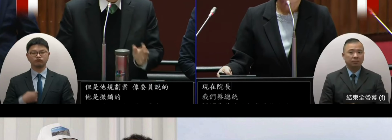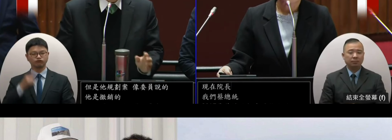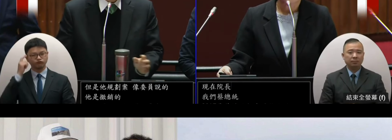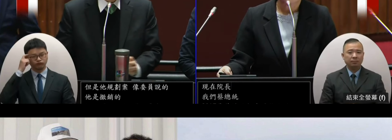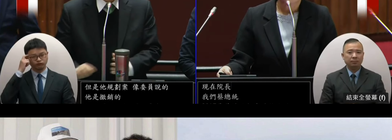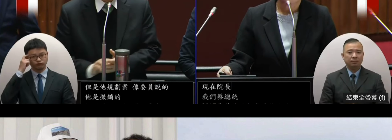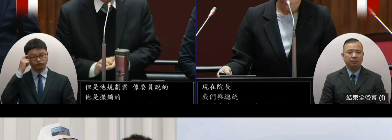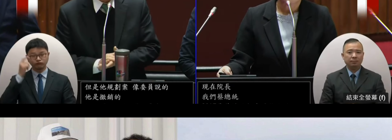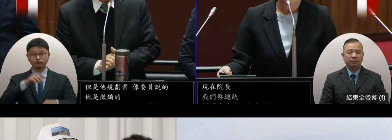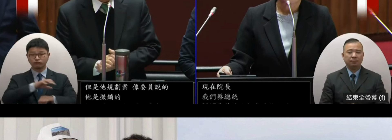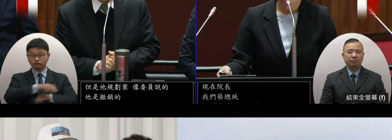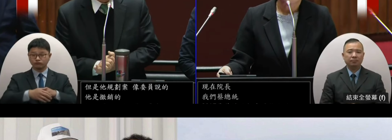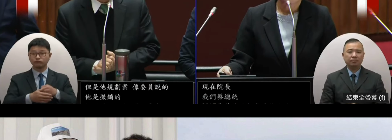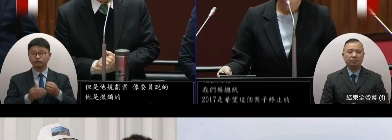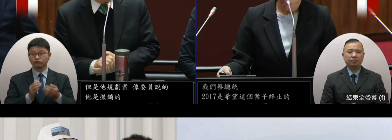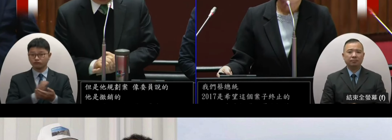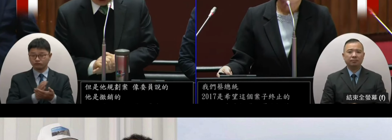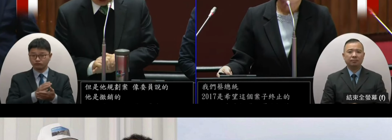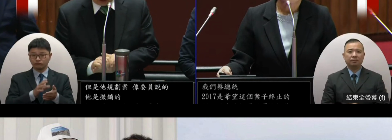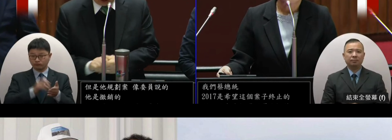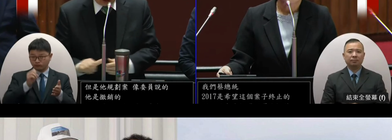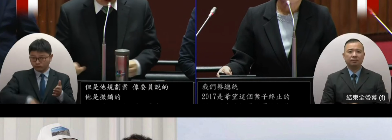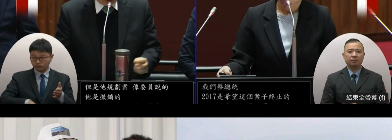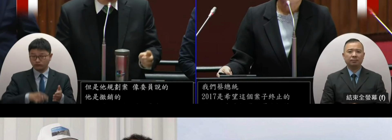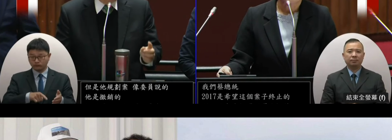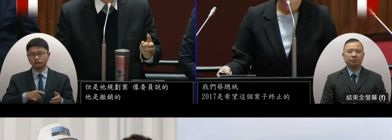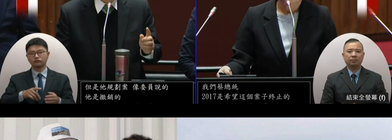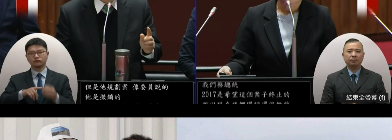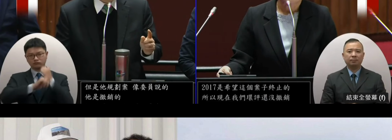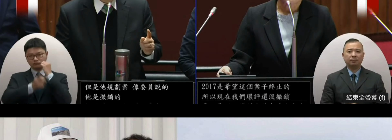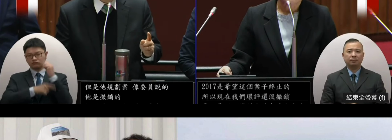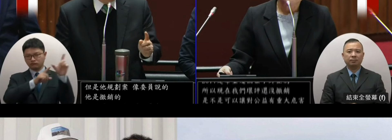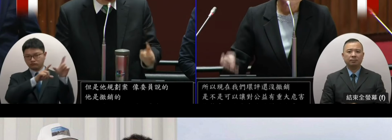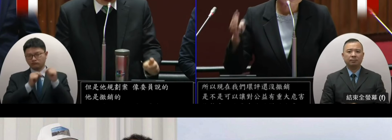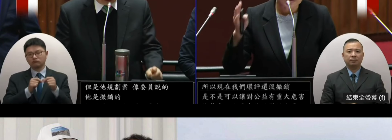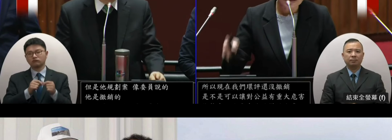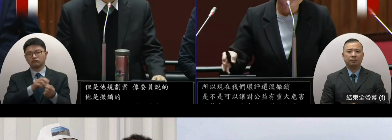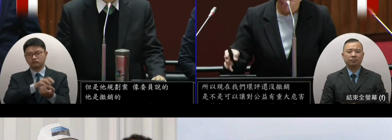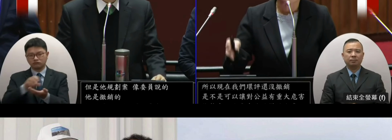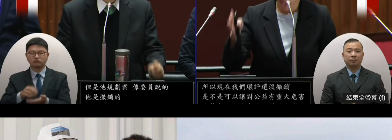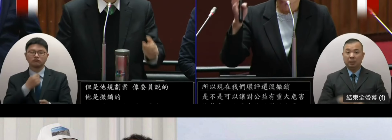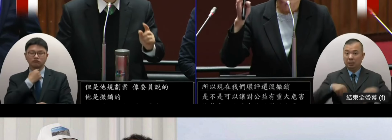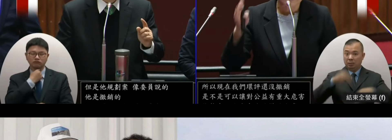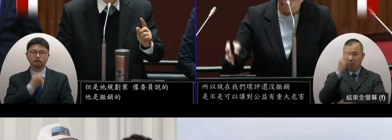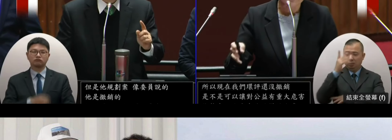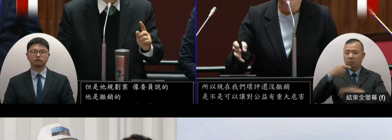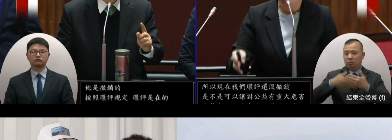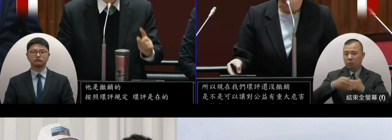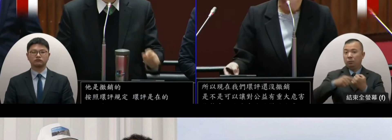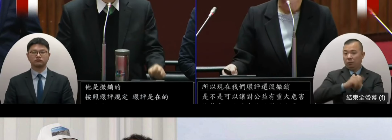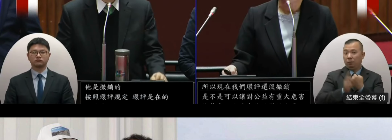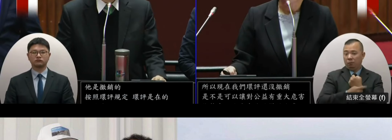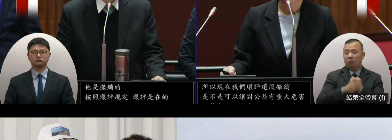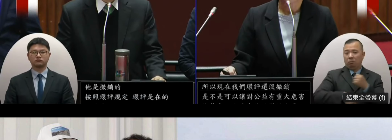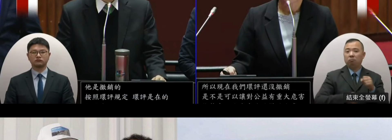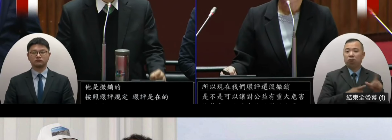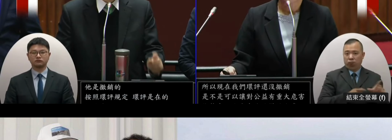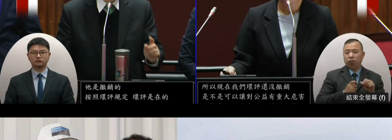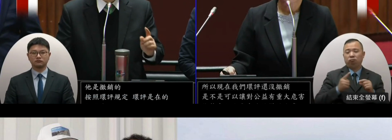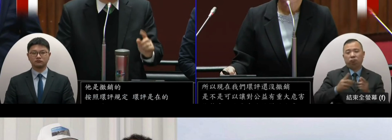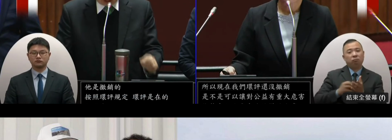撤销环评与否呢，它有它的法律的根据的。那我们要依法办理， 就是行政程序法可以撤销，